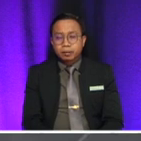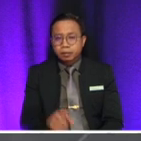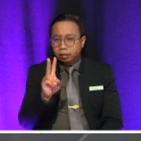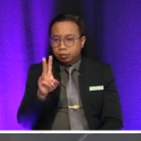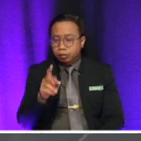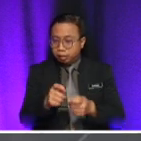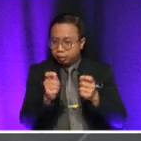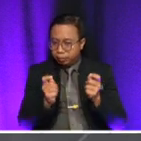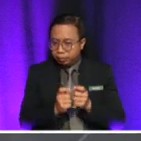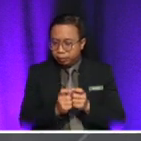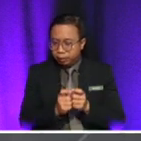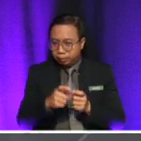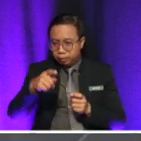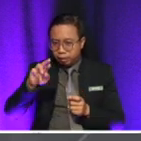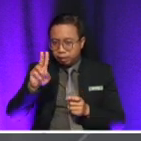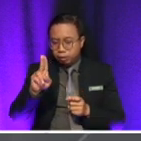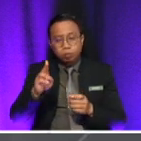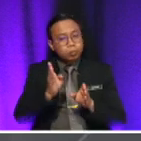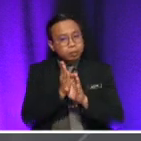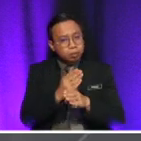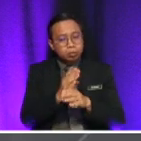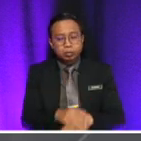kawasan pilihan perlu dibentuk